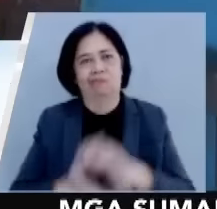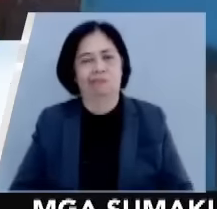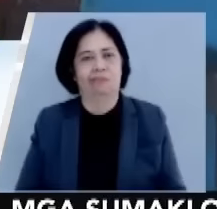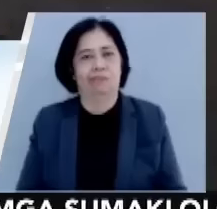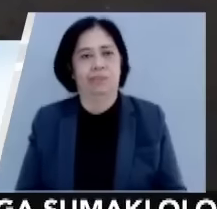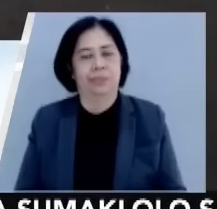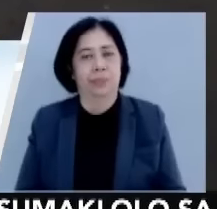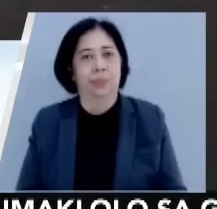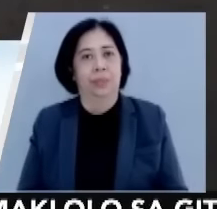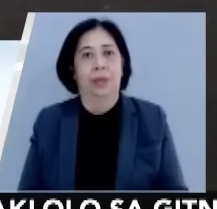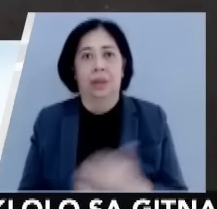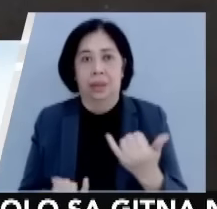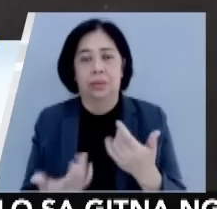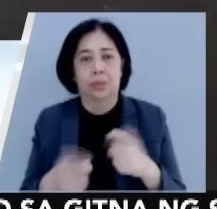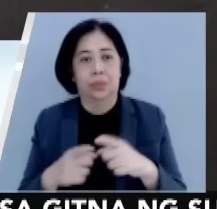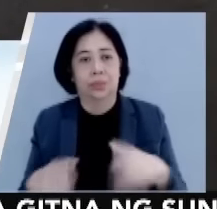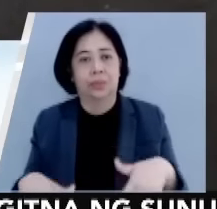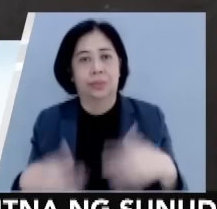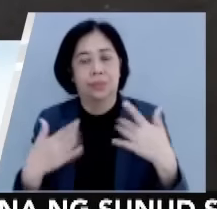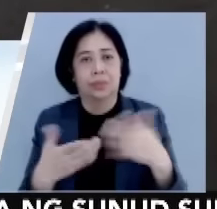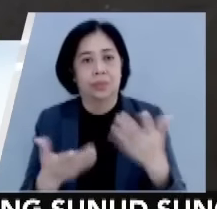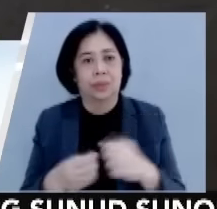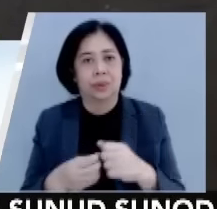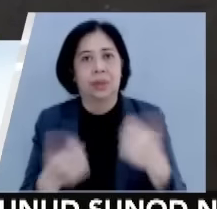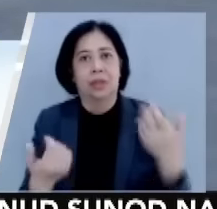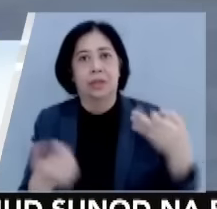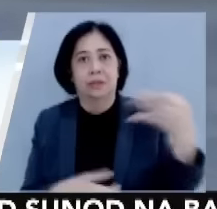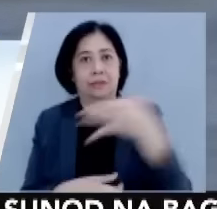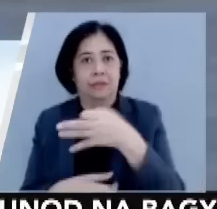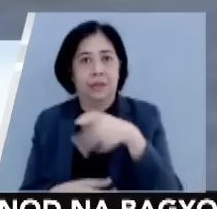Buhay na rin ang bagsakan ng isda sa Fishport.